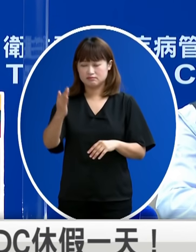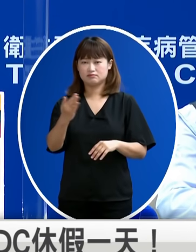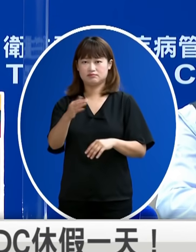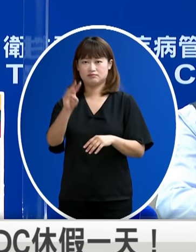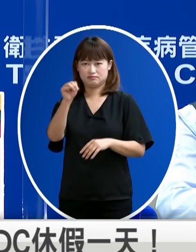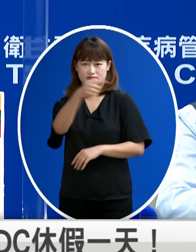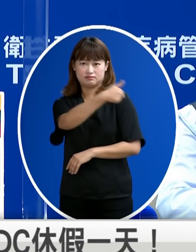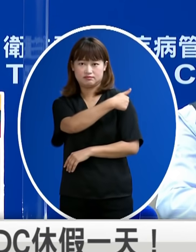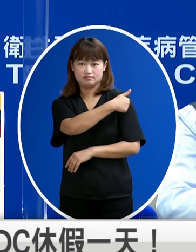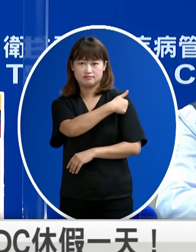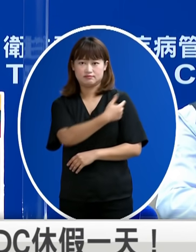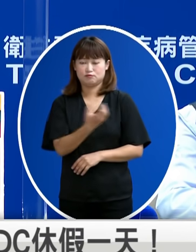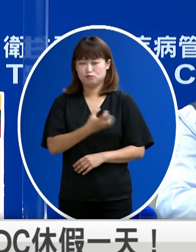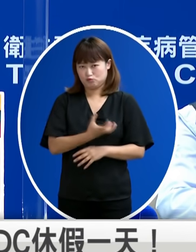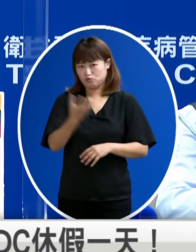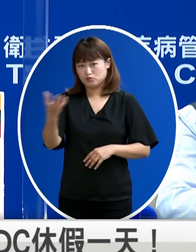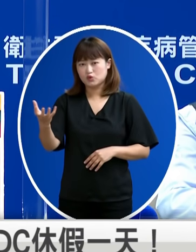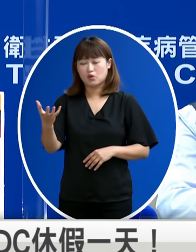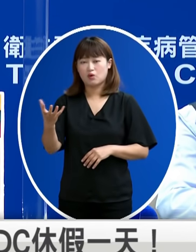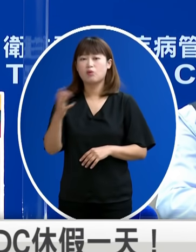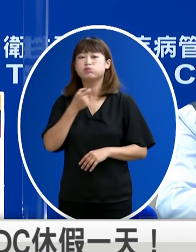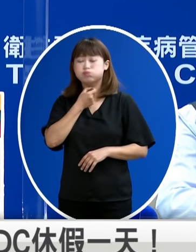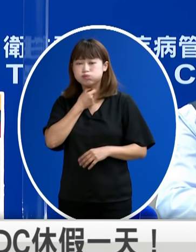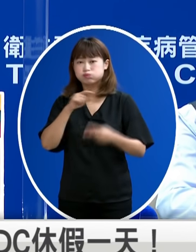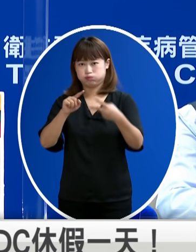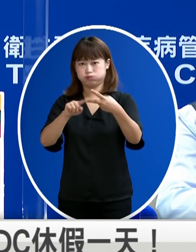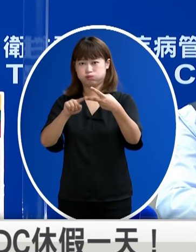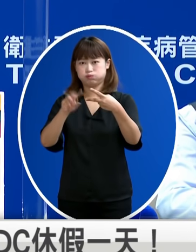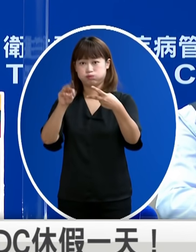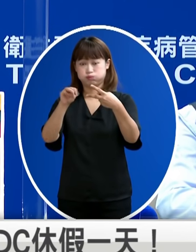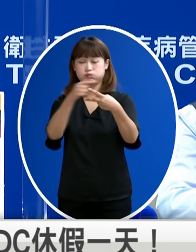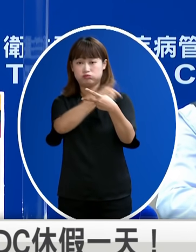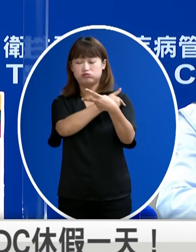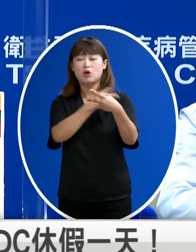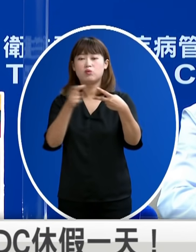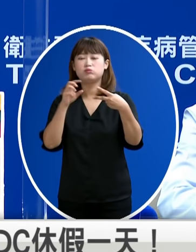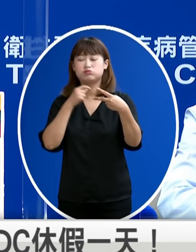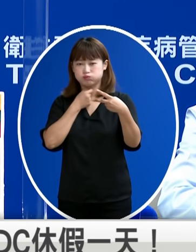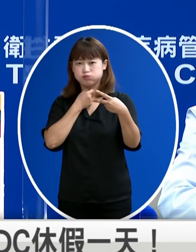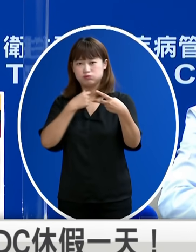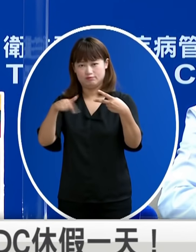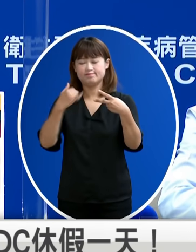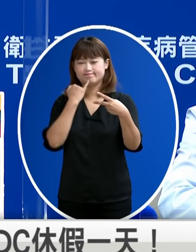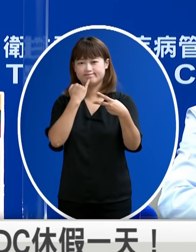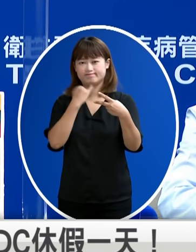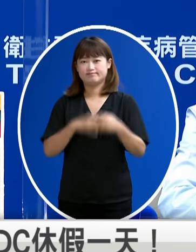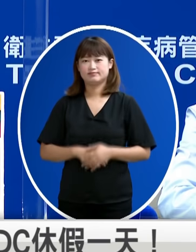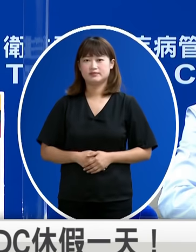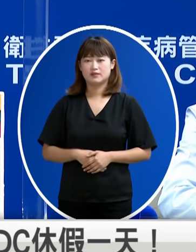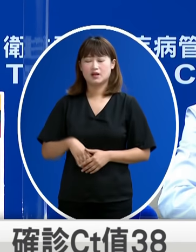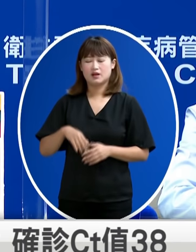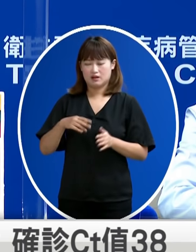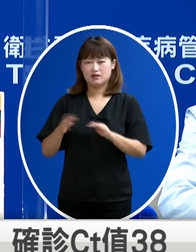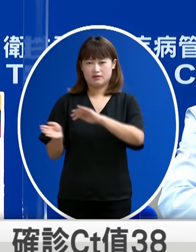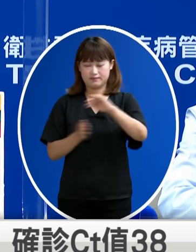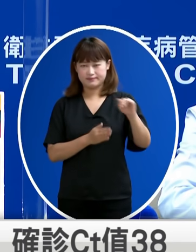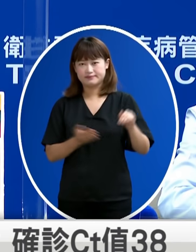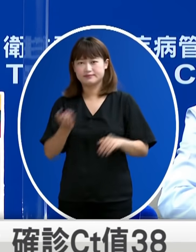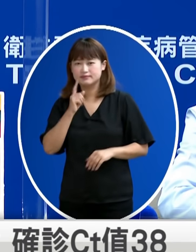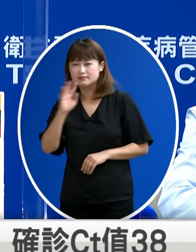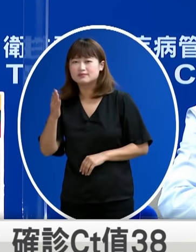含很大一部分哈，要需要打莫德纳第二剂的人。然后第二，这小朋友其实就讲哈，这小朋友才